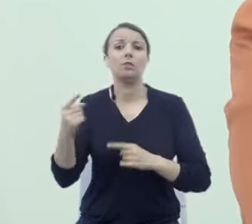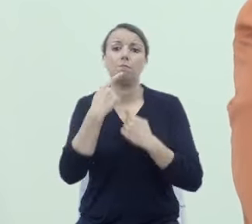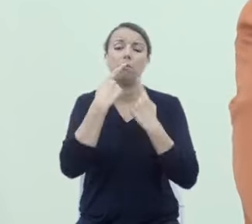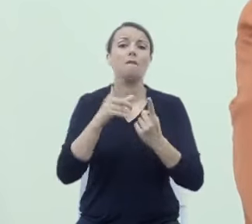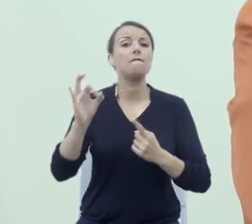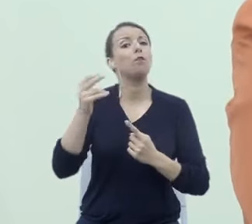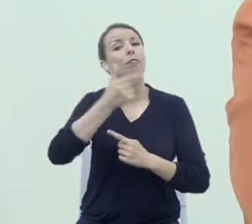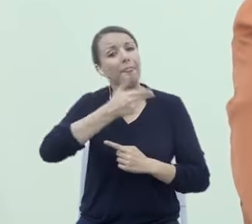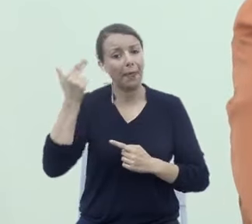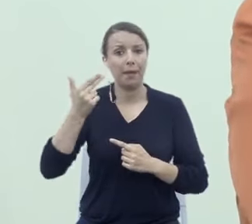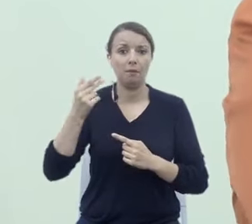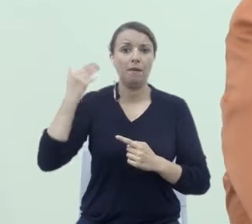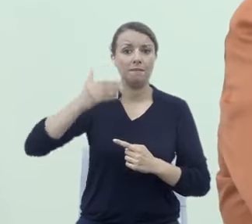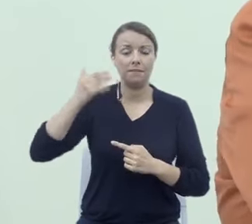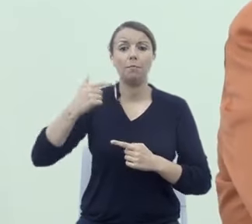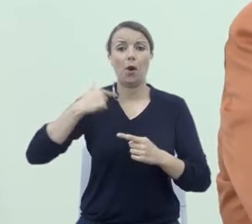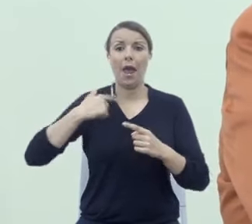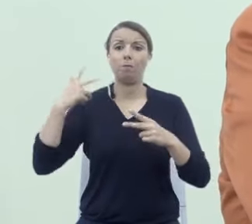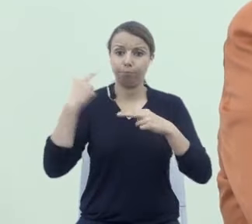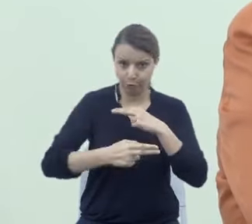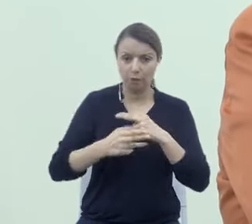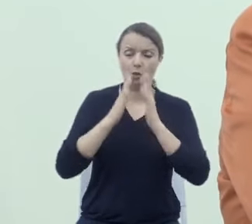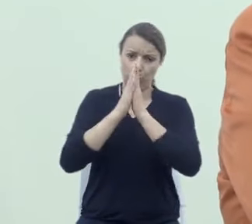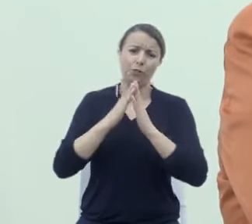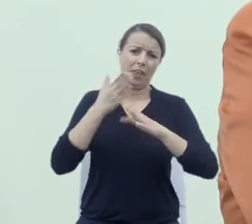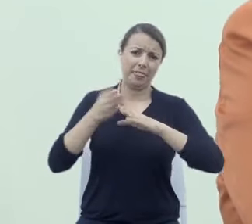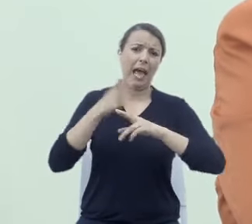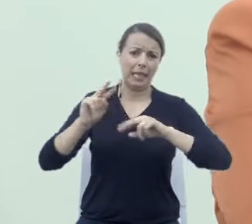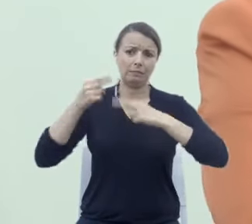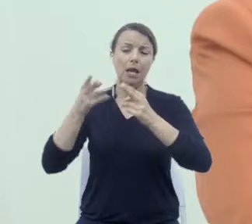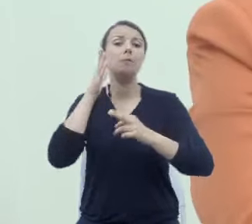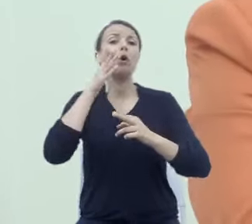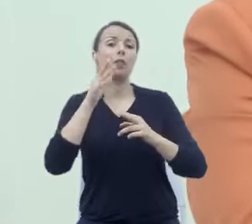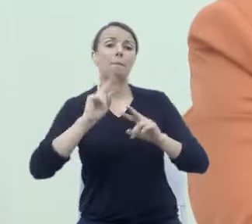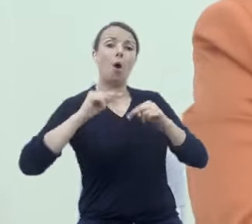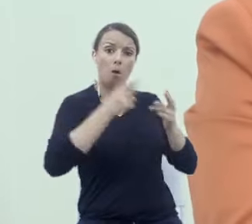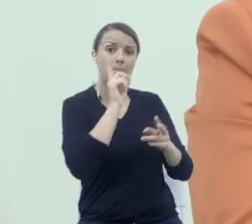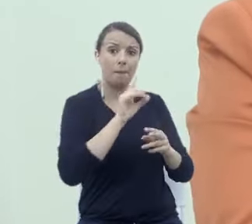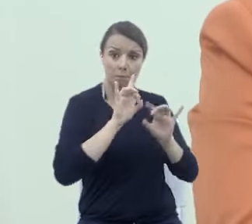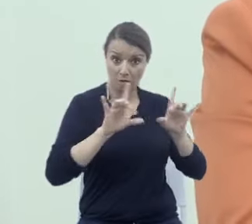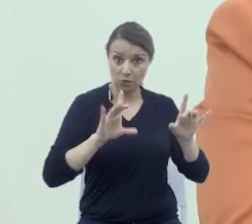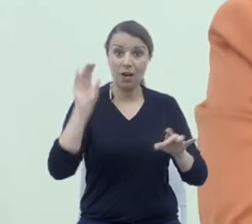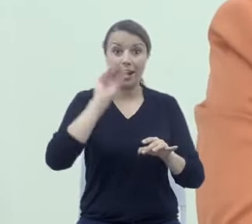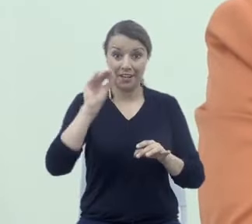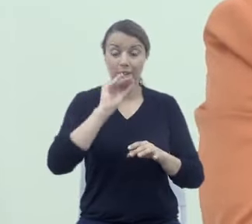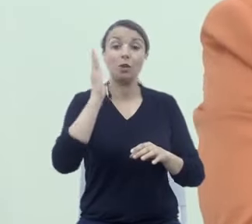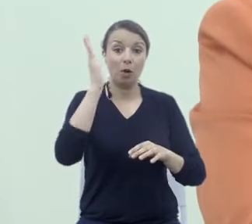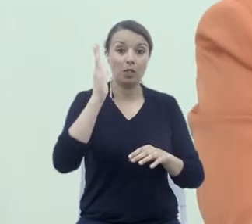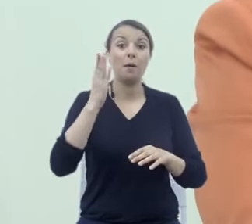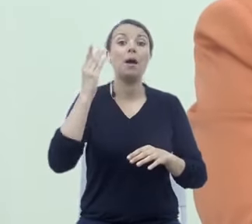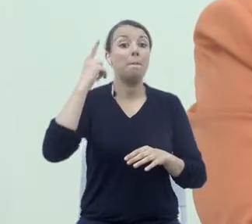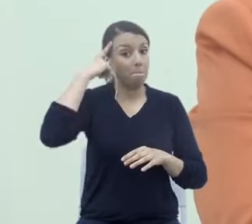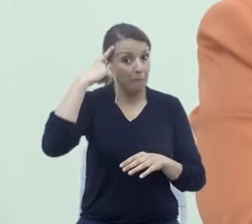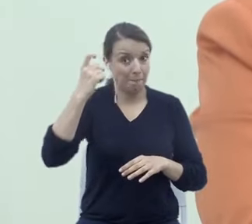swój wątek, bo przerwałam, ale przejdziemy też do pana profesora i później nie zapominamy o pamięci,